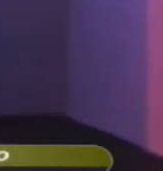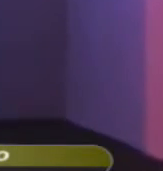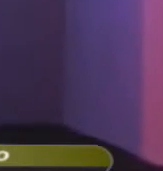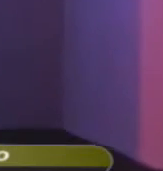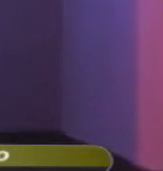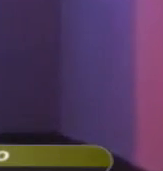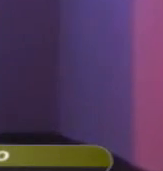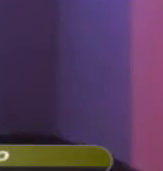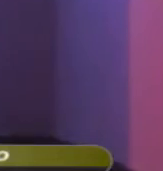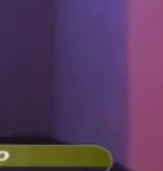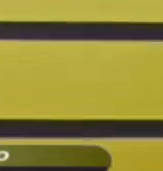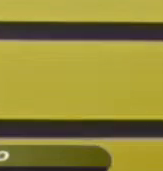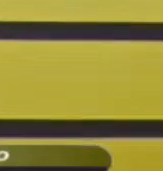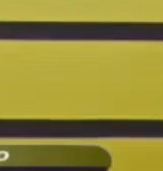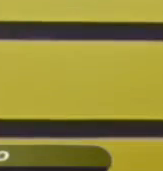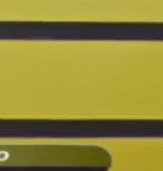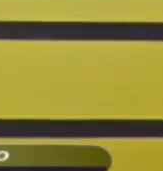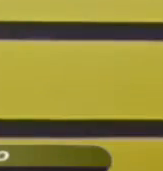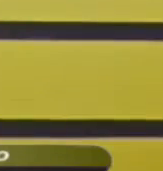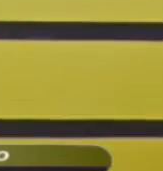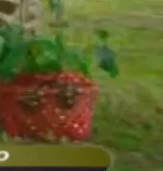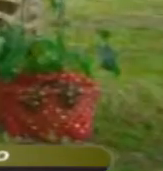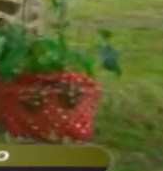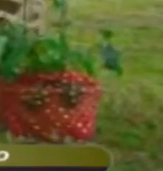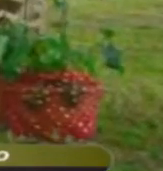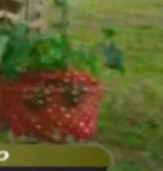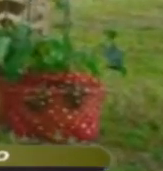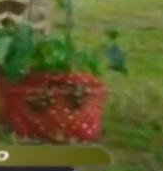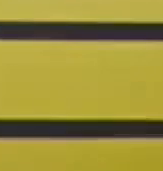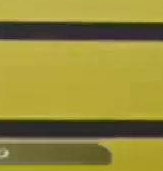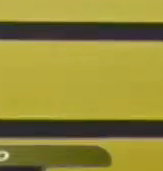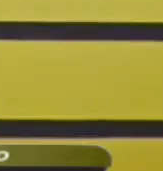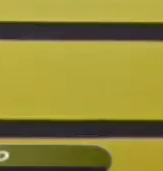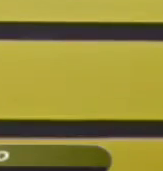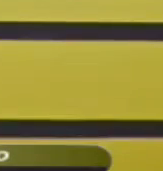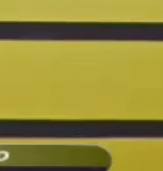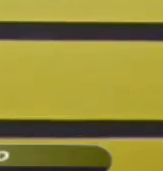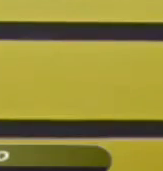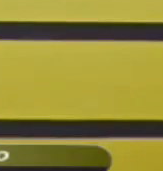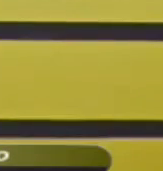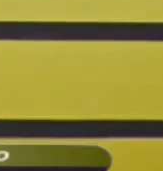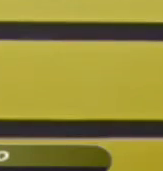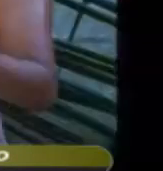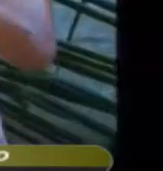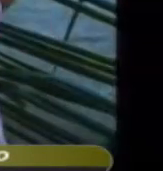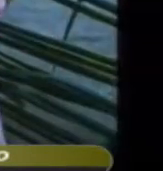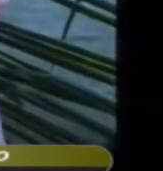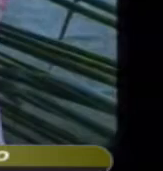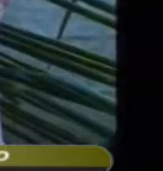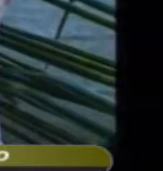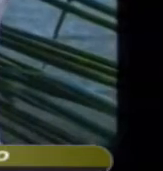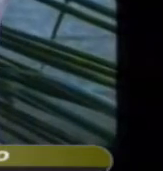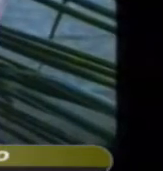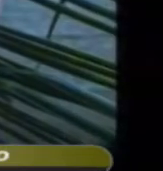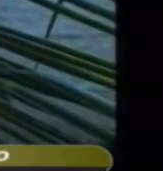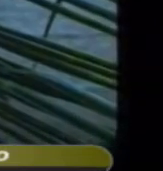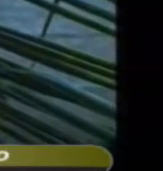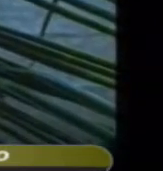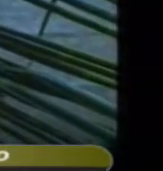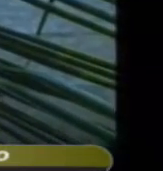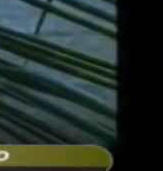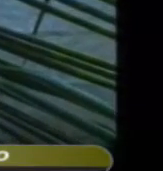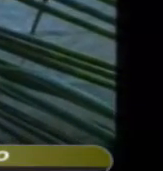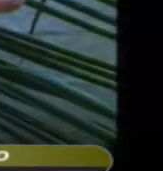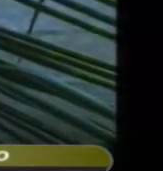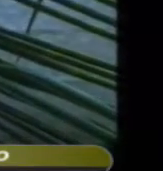kuchezea moyo. Moyo wangu kipenda, unapenda kweli, nilosema na maanisha. And I see what you're saying, but